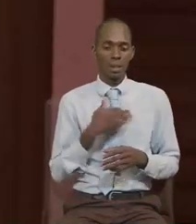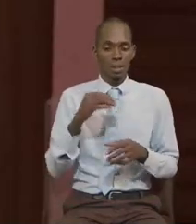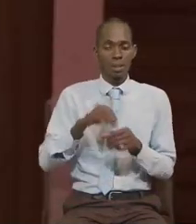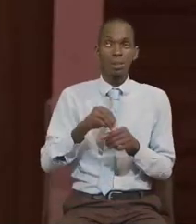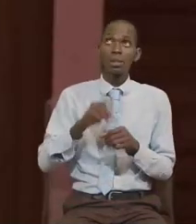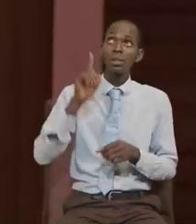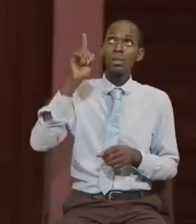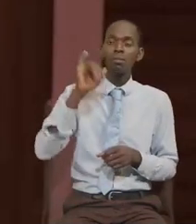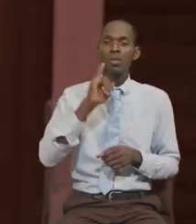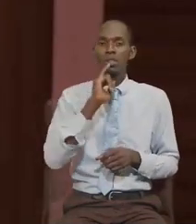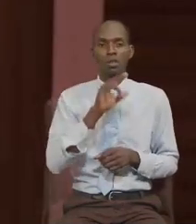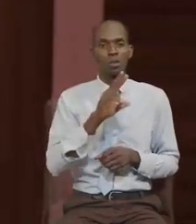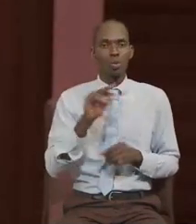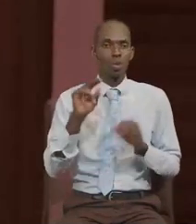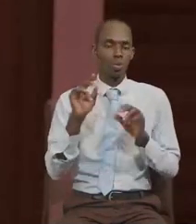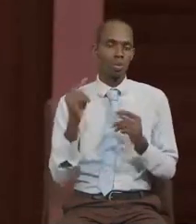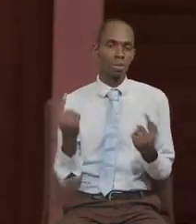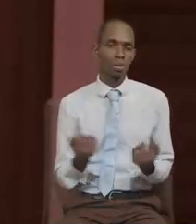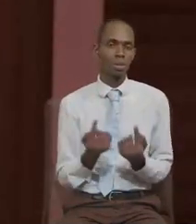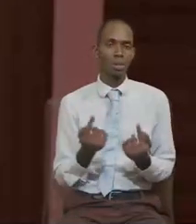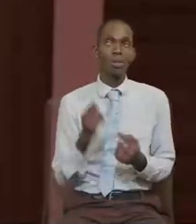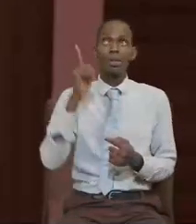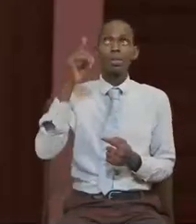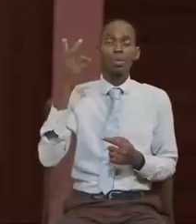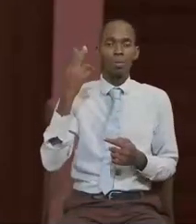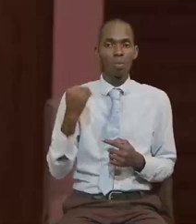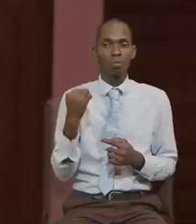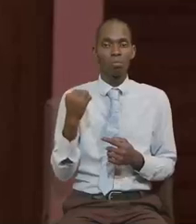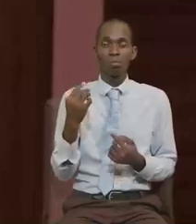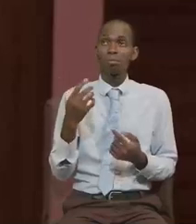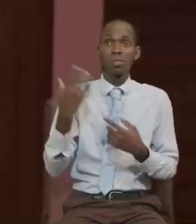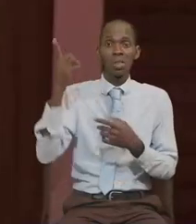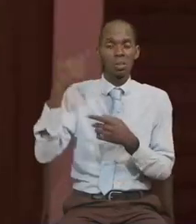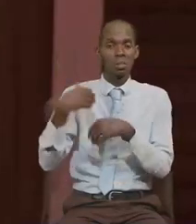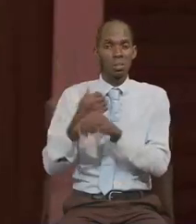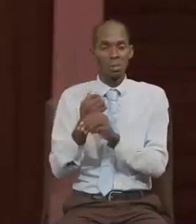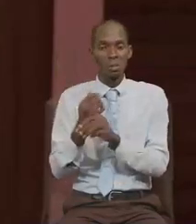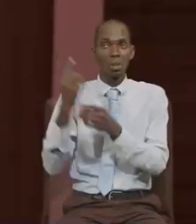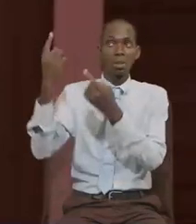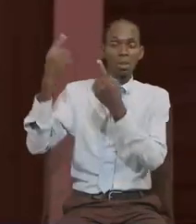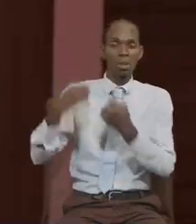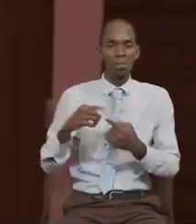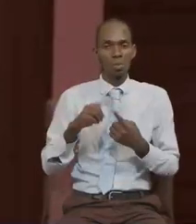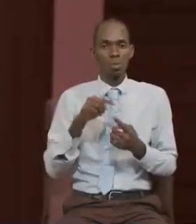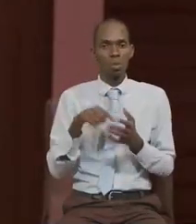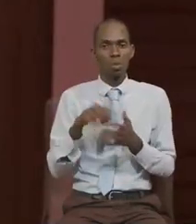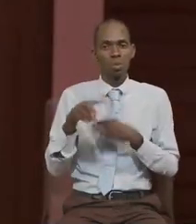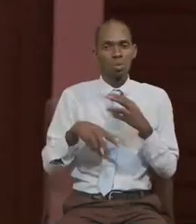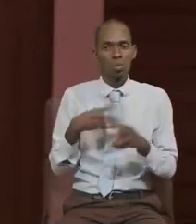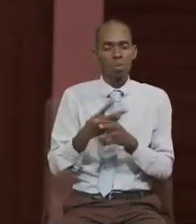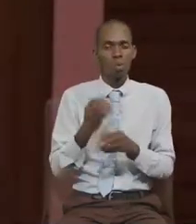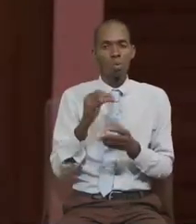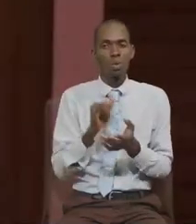péché. Il a paru, il est venu dans ce monde afin d'ôter nos